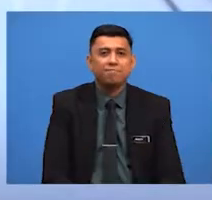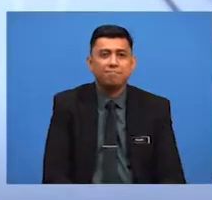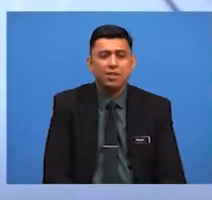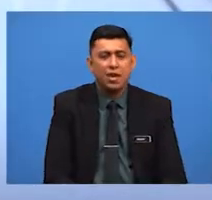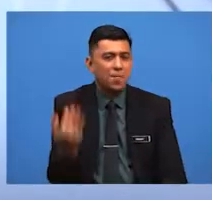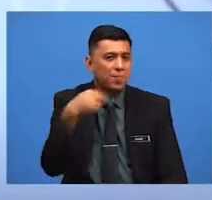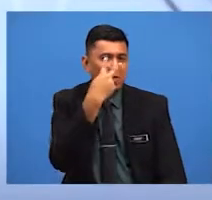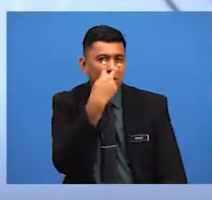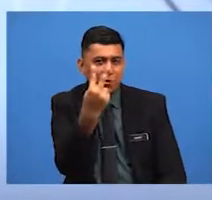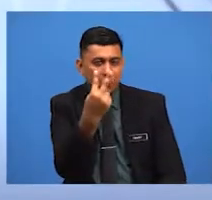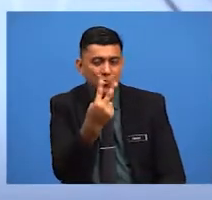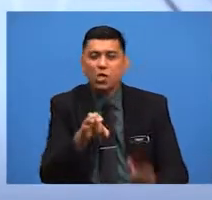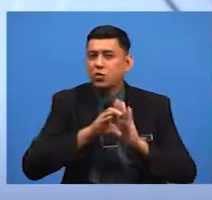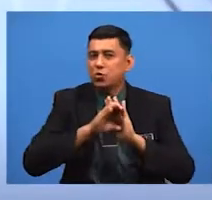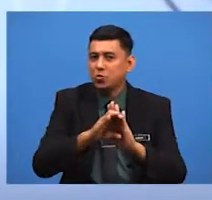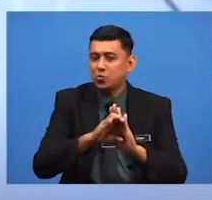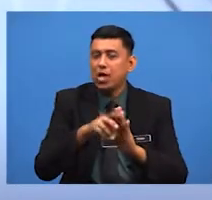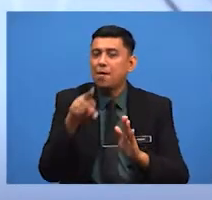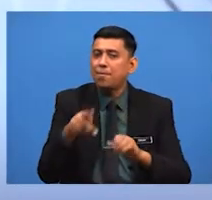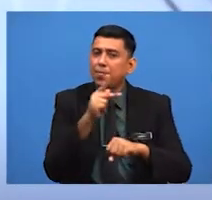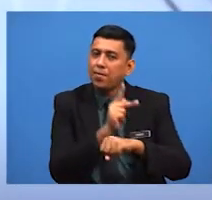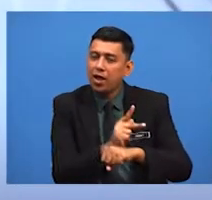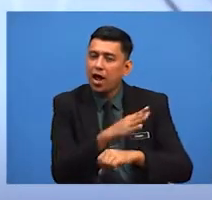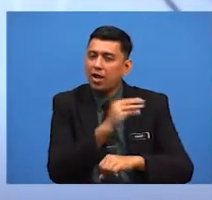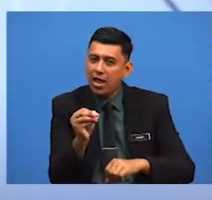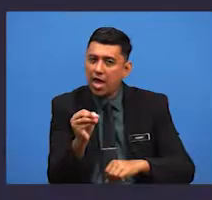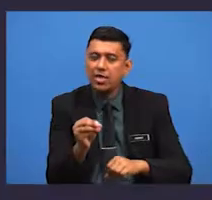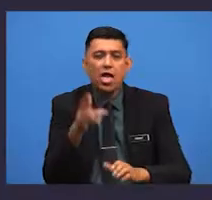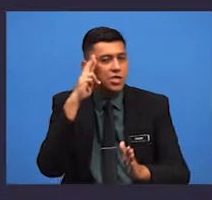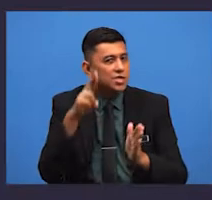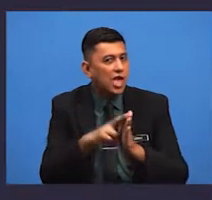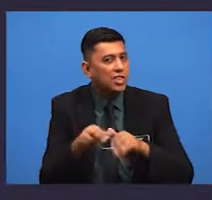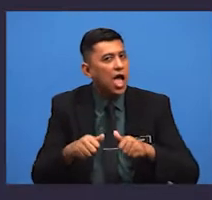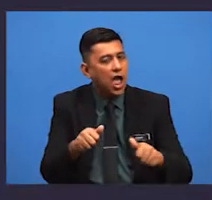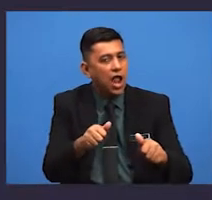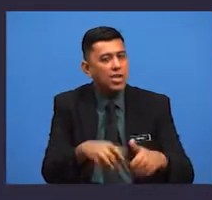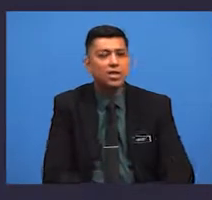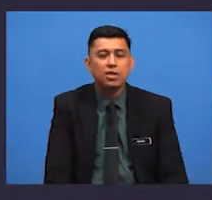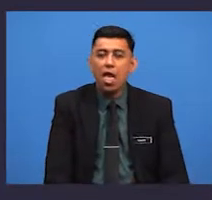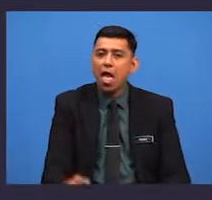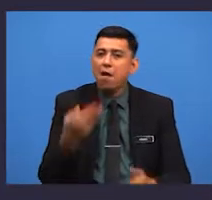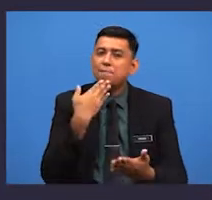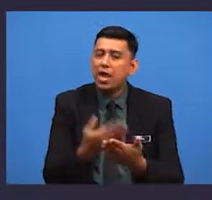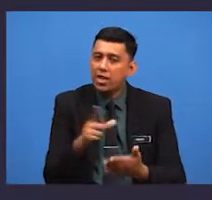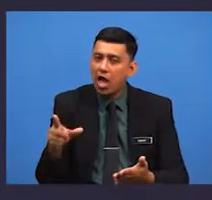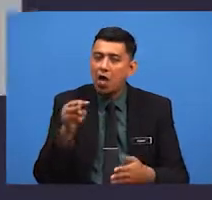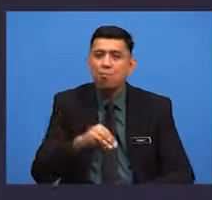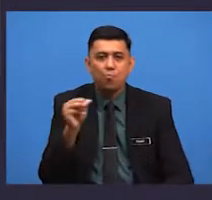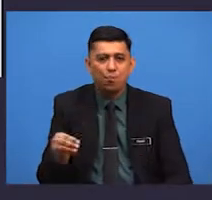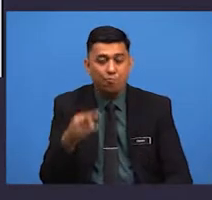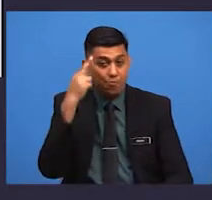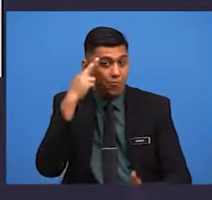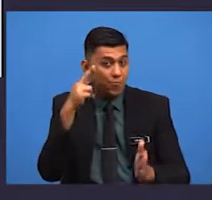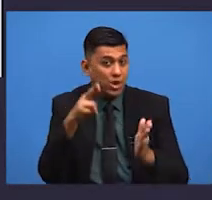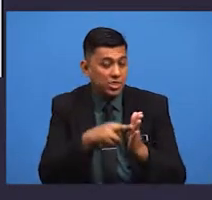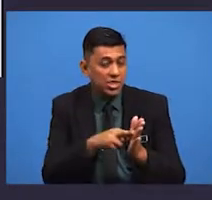Mari kita lihat contoh sudukot dan carta alir. Baiklah, murid-murid. Rajah yang